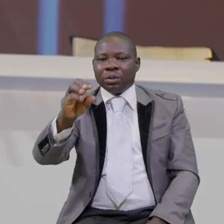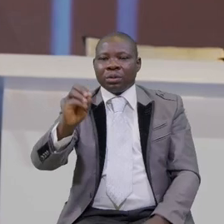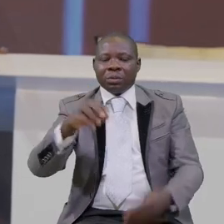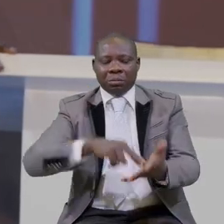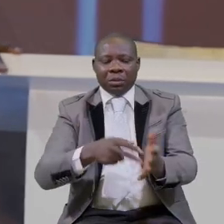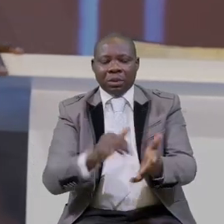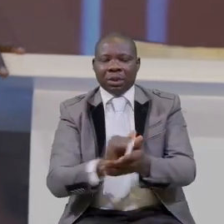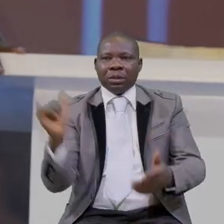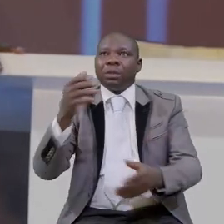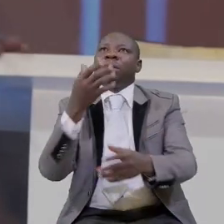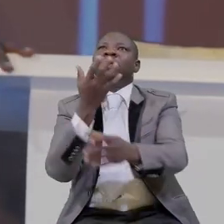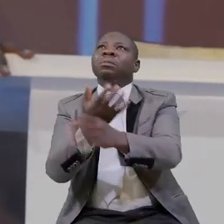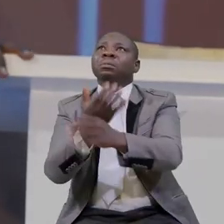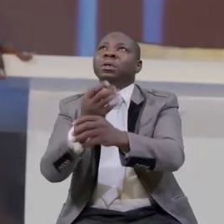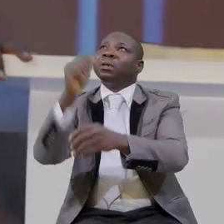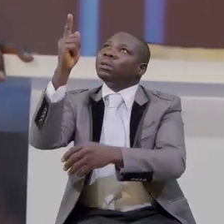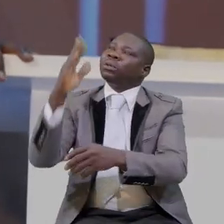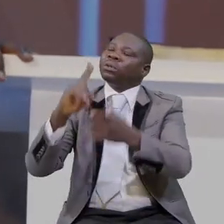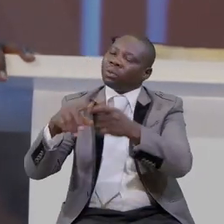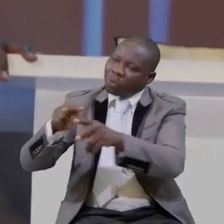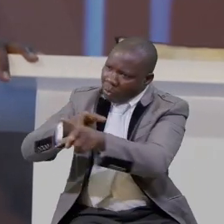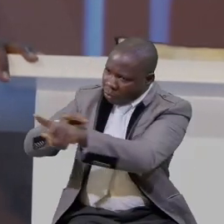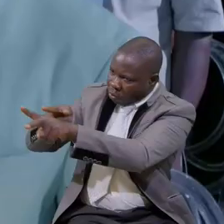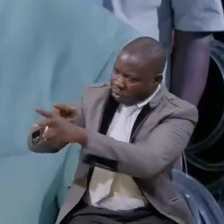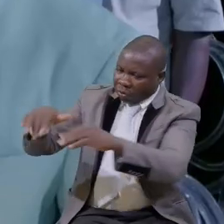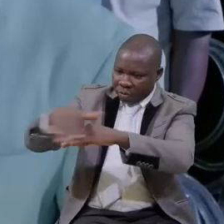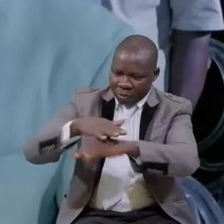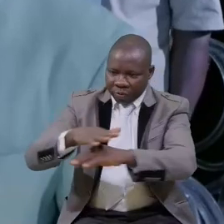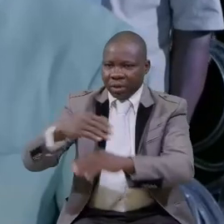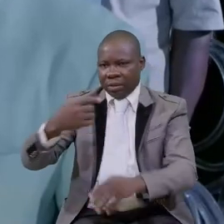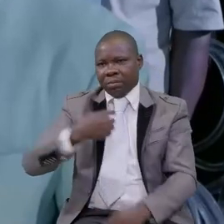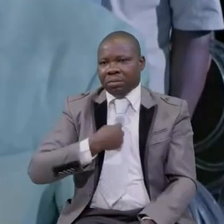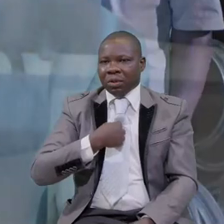Ils ont fait appel à Dieu que Dieu veille sur celui-ci.